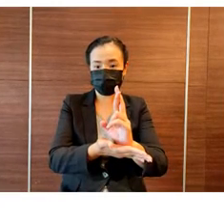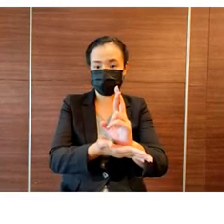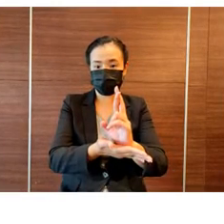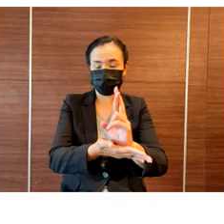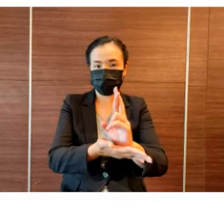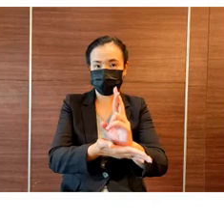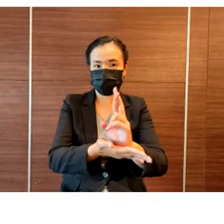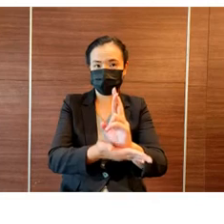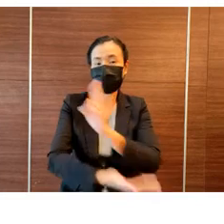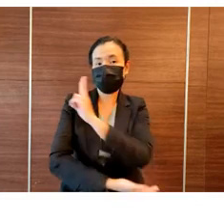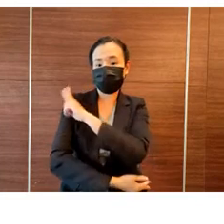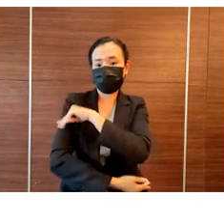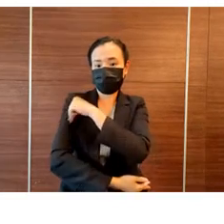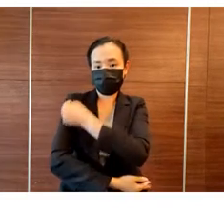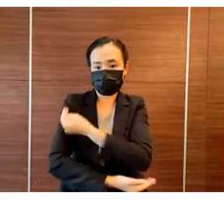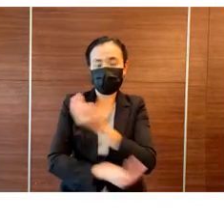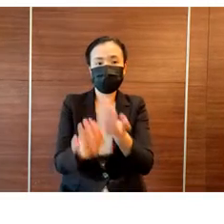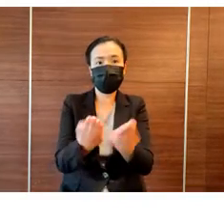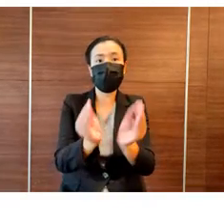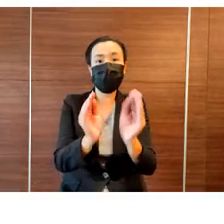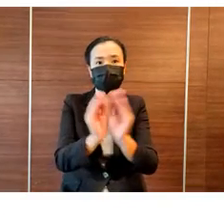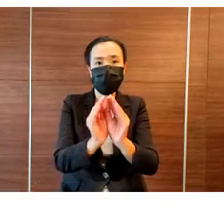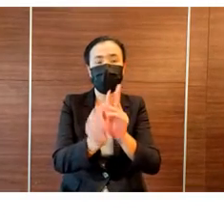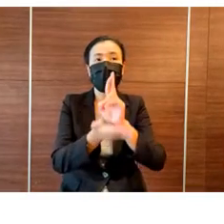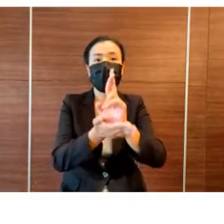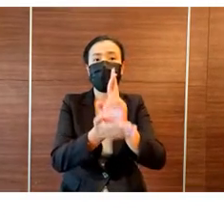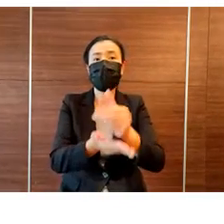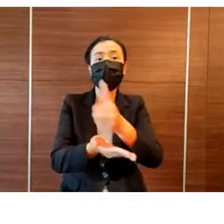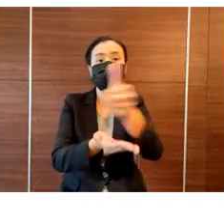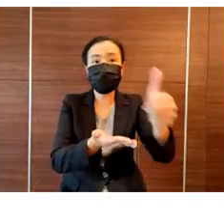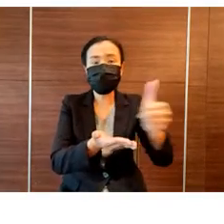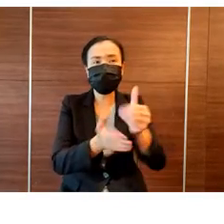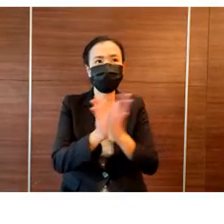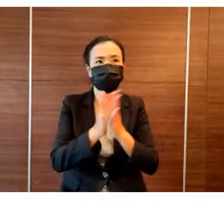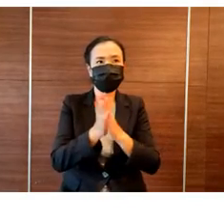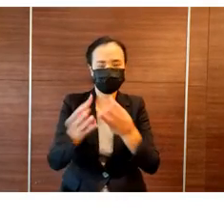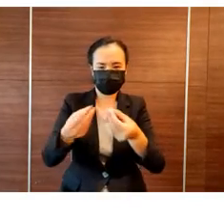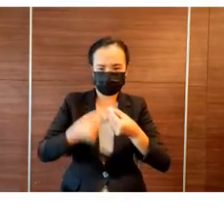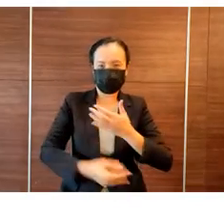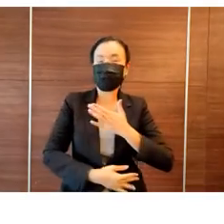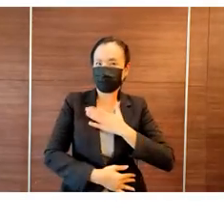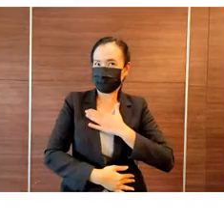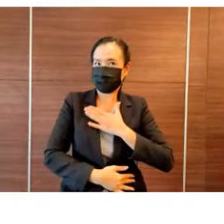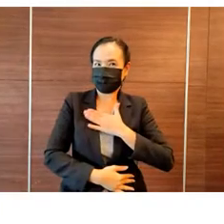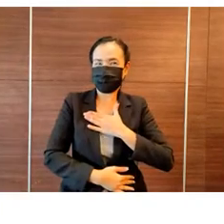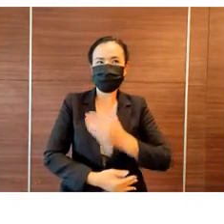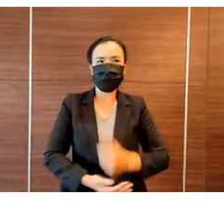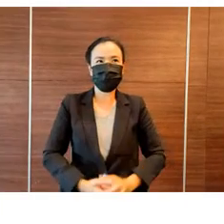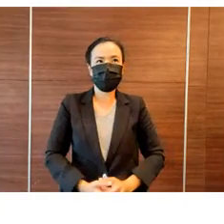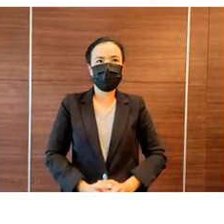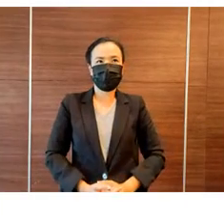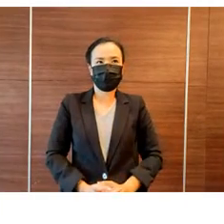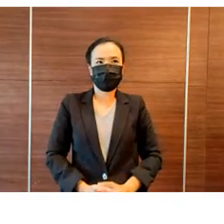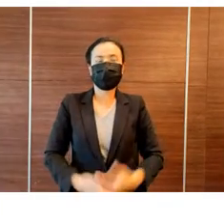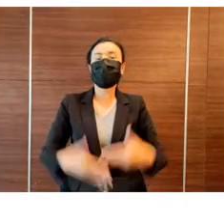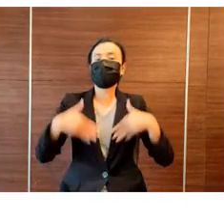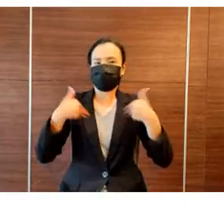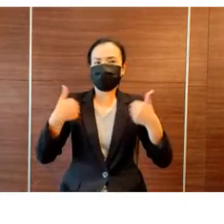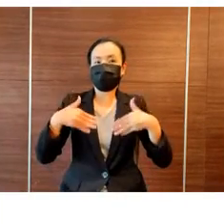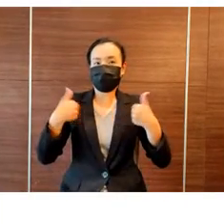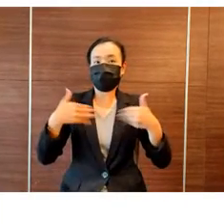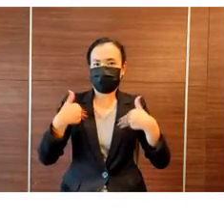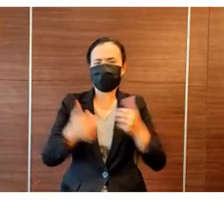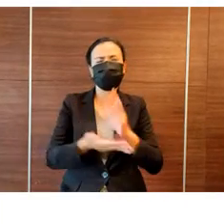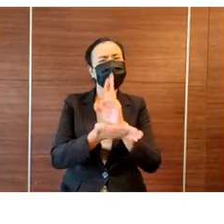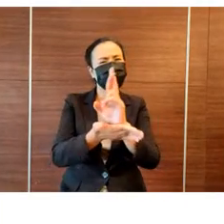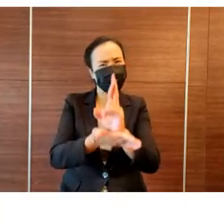แพทยศาสตร์ครอบครัวครับได้รางวัลดีเด่นมาจากระดับประเทศเหมือนกันนะผมเงยผมหน่อยก็ดีใจเป็น